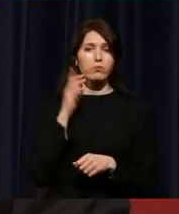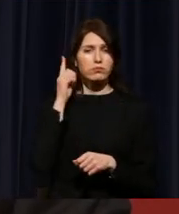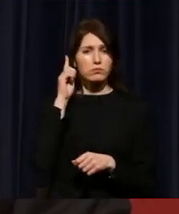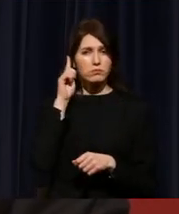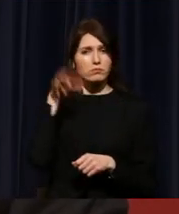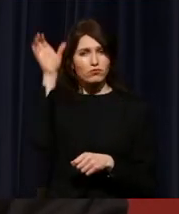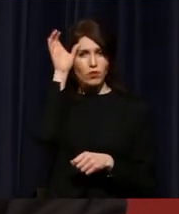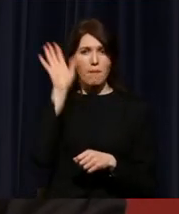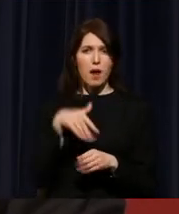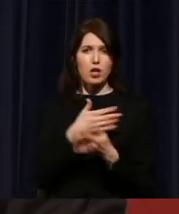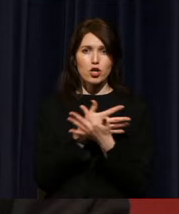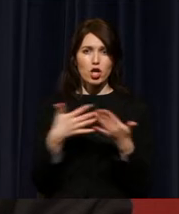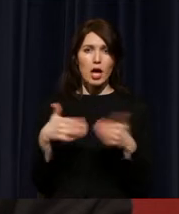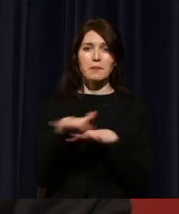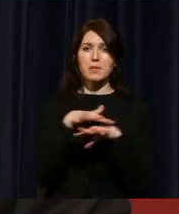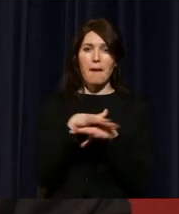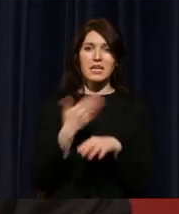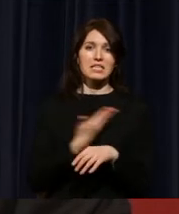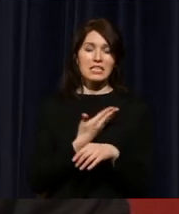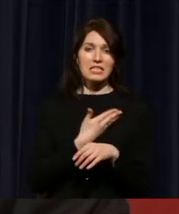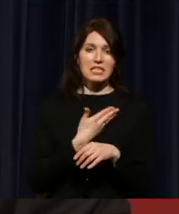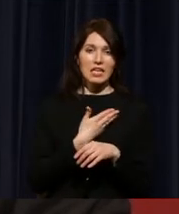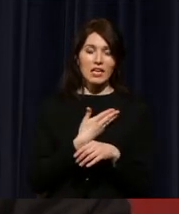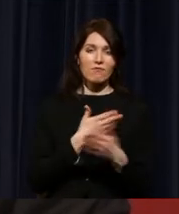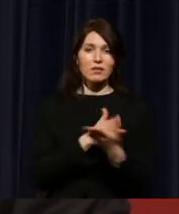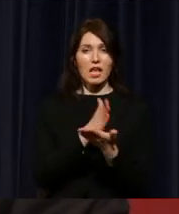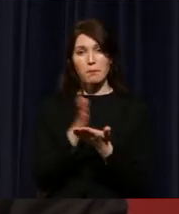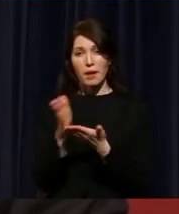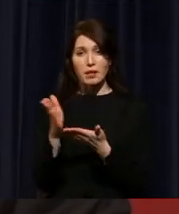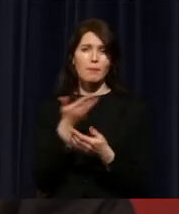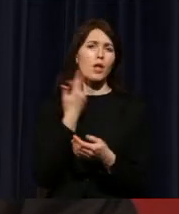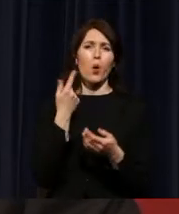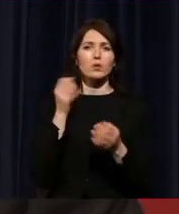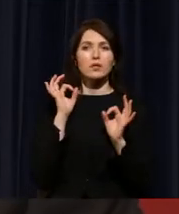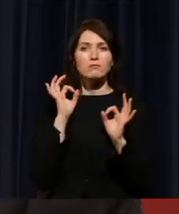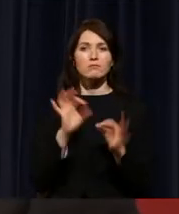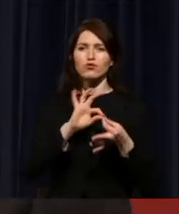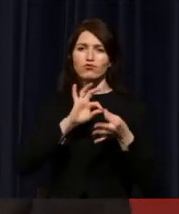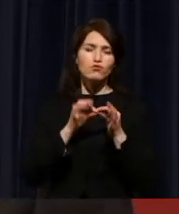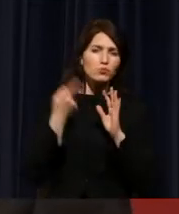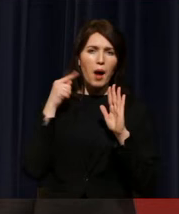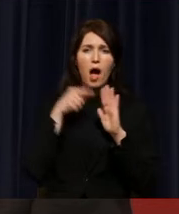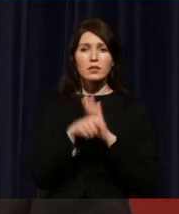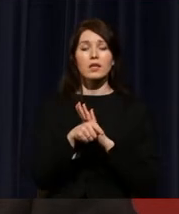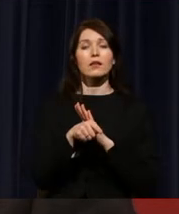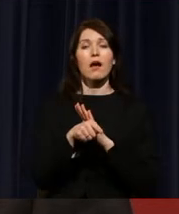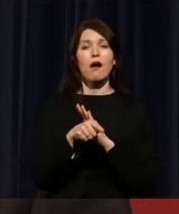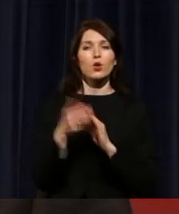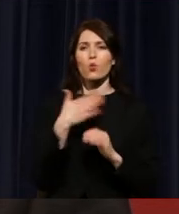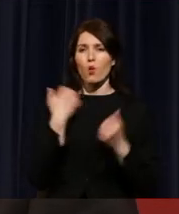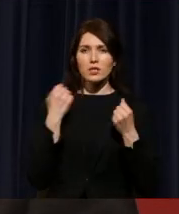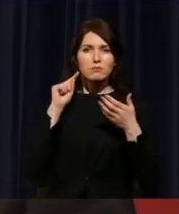ļoti dažādiem sabiedriskās dzīves aspektiem, varbūt ne padziļinātā, teiksim,